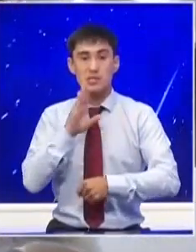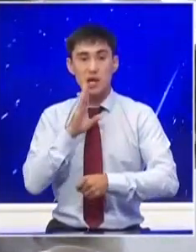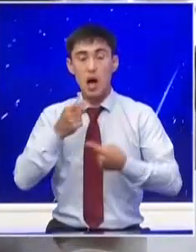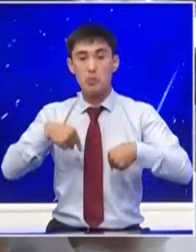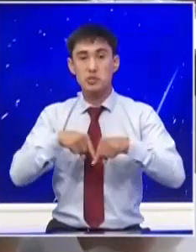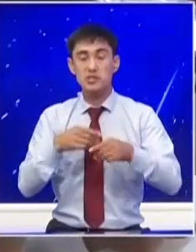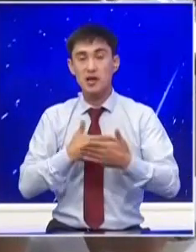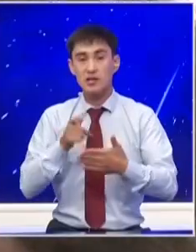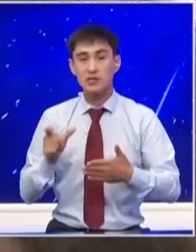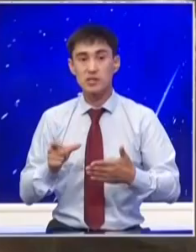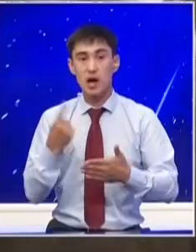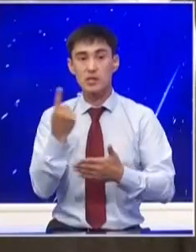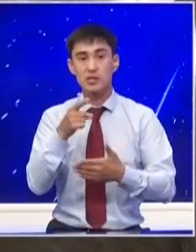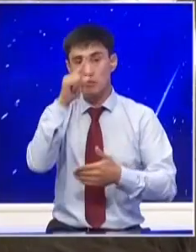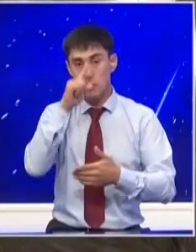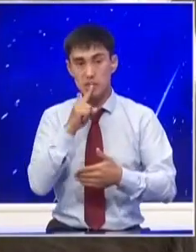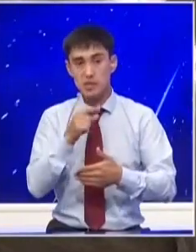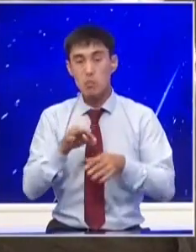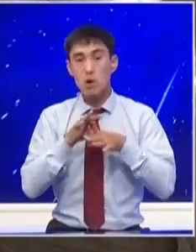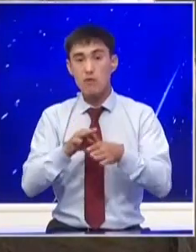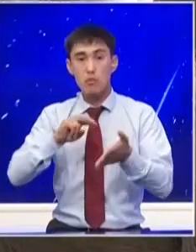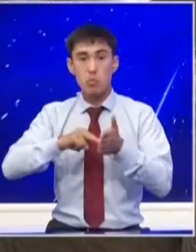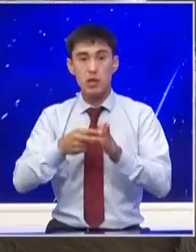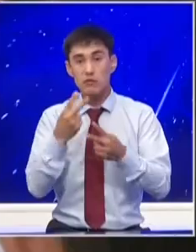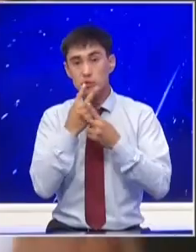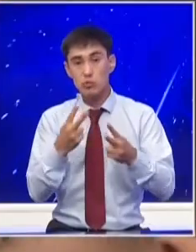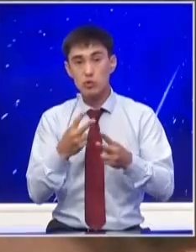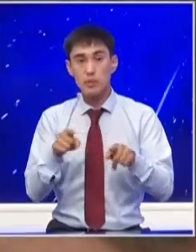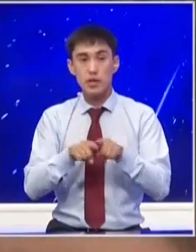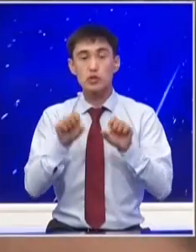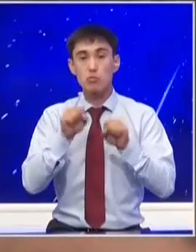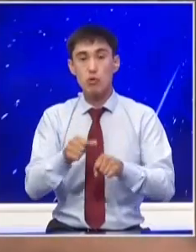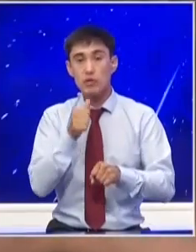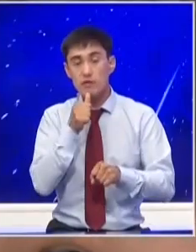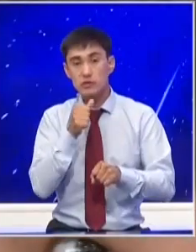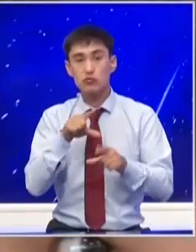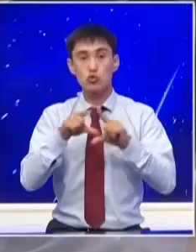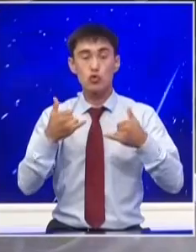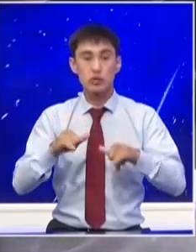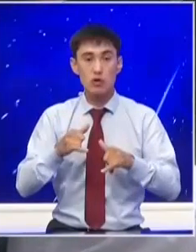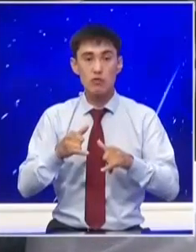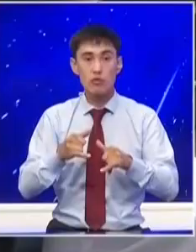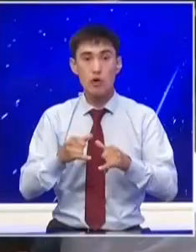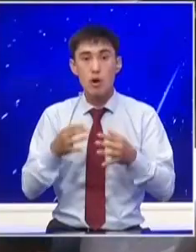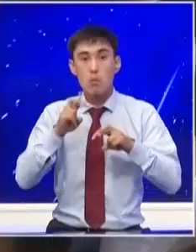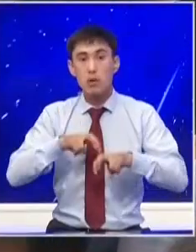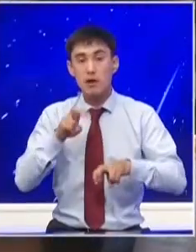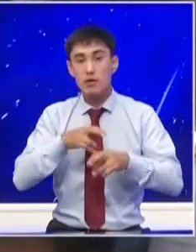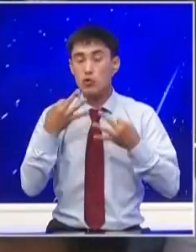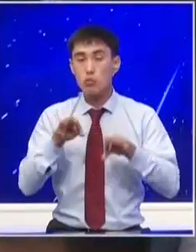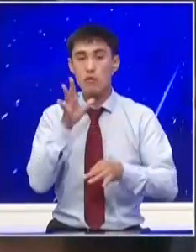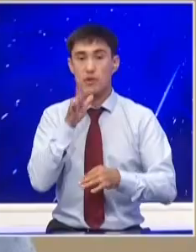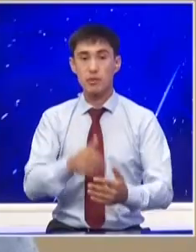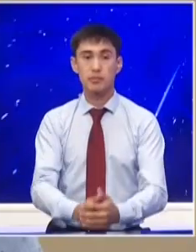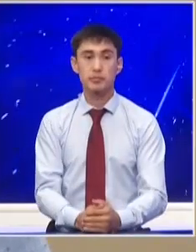общественные активисты. Один раз в месяц они проводят плановый осмотр, а также могут наведаться в школьную столовую с внезапной проверкой в любое